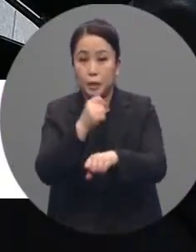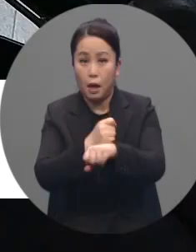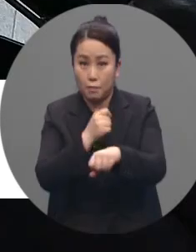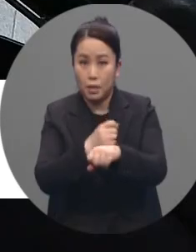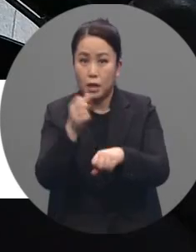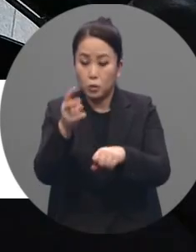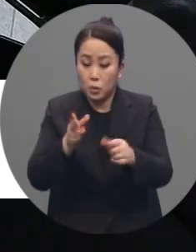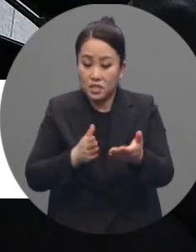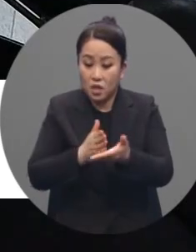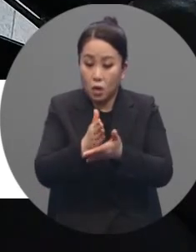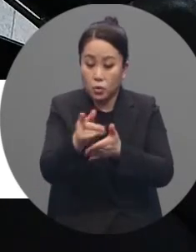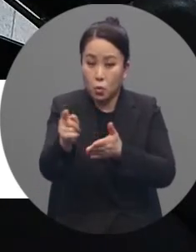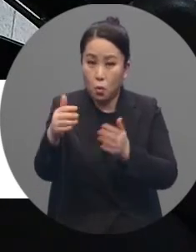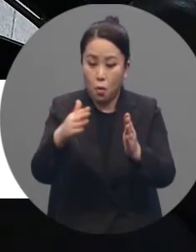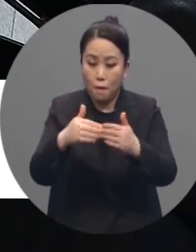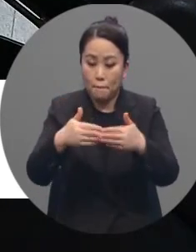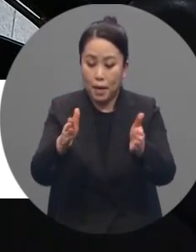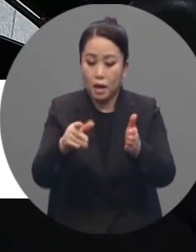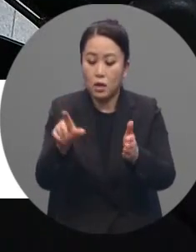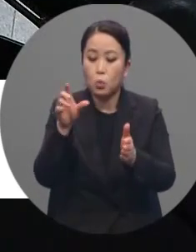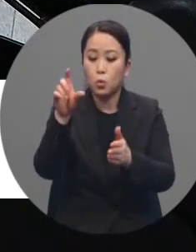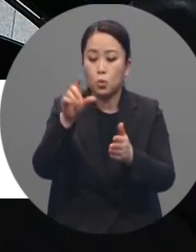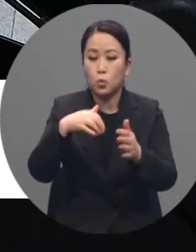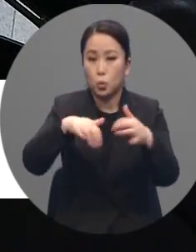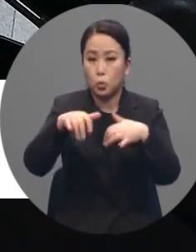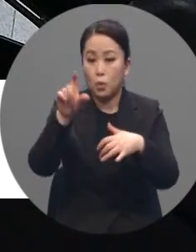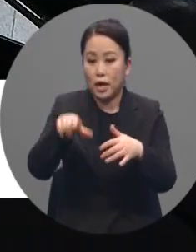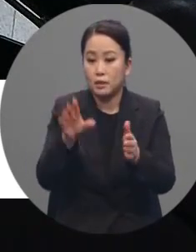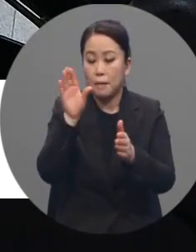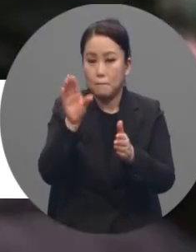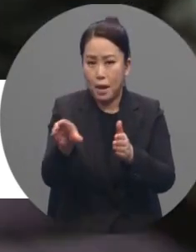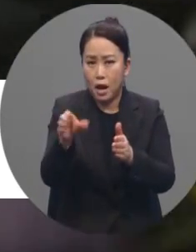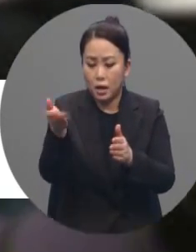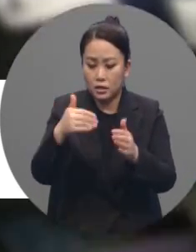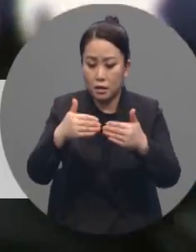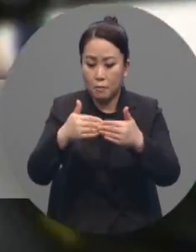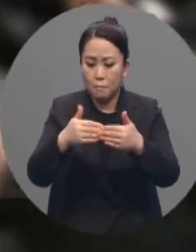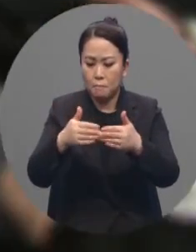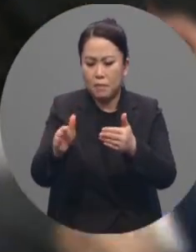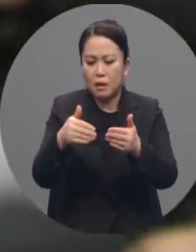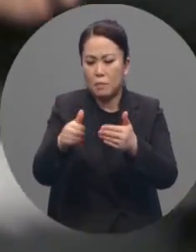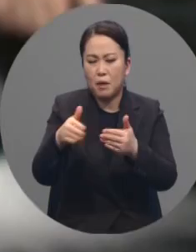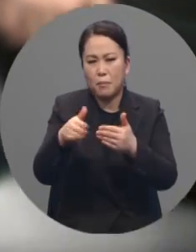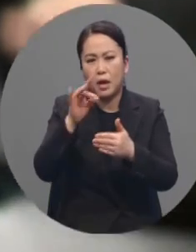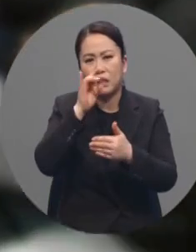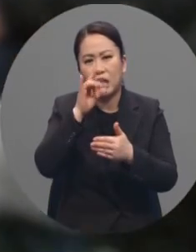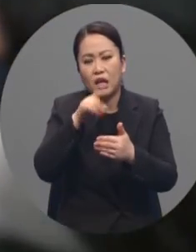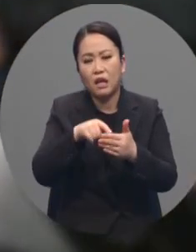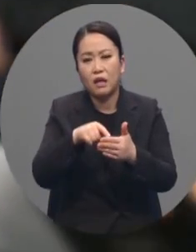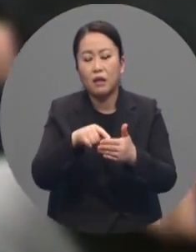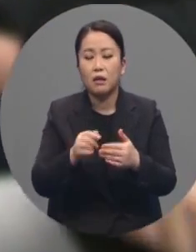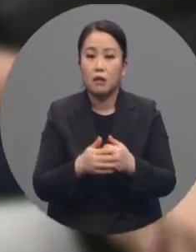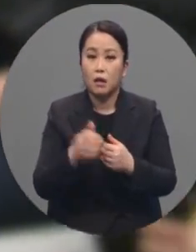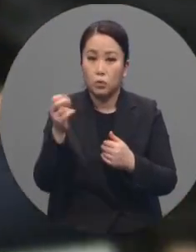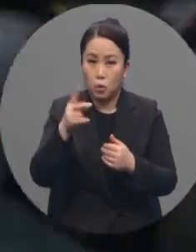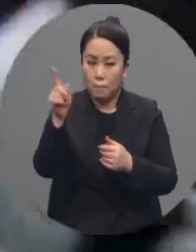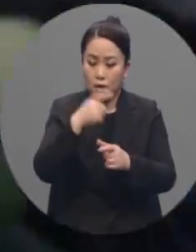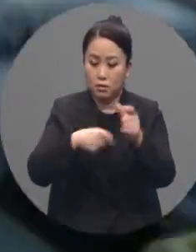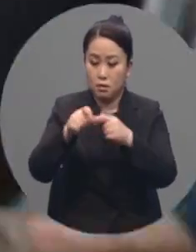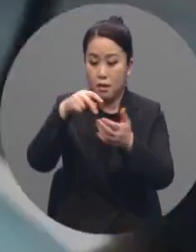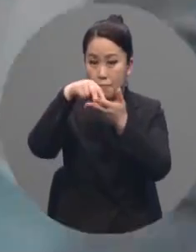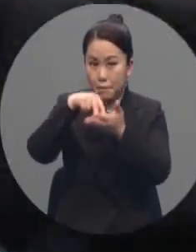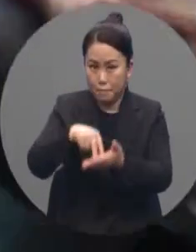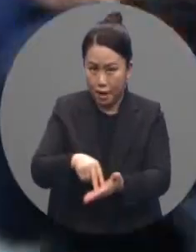교통카드를 찍었는데 출입문 두 개 중 한 개가 제대로 열리지 않습니다. 한 번 더 엘리베이터를 타고 내려가 지하철을